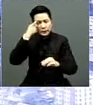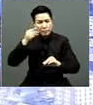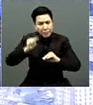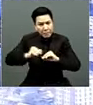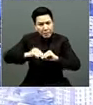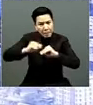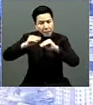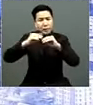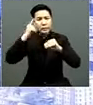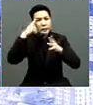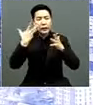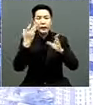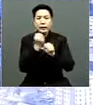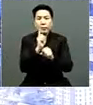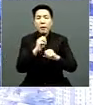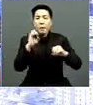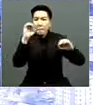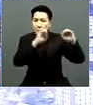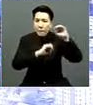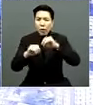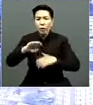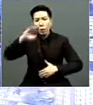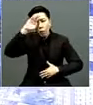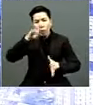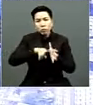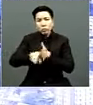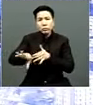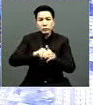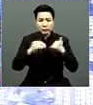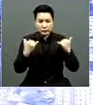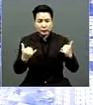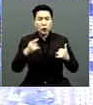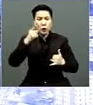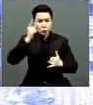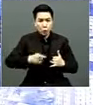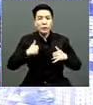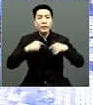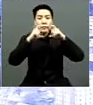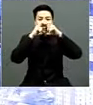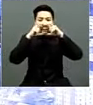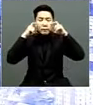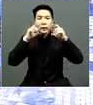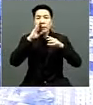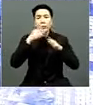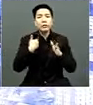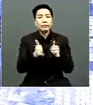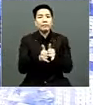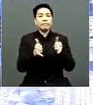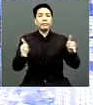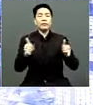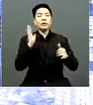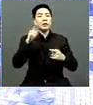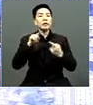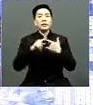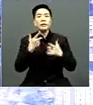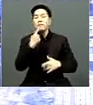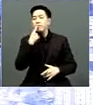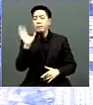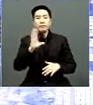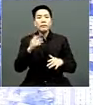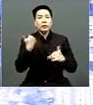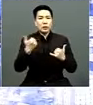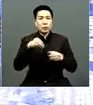ชั้นเพื่อเราจะได้ปลอดภัยปลอดโรคหรืออย่างน้อยที่สุดก็ต้องมีหน้ากากอนามัยถ้าอยู่ในระยะห่างใกล้กันมากหรือไม่พูดไม่จ